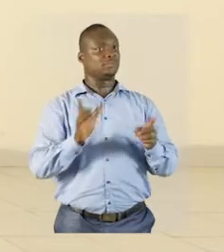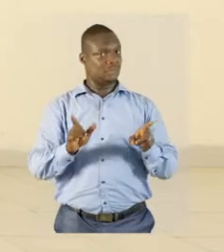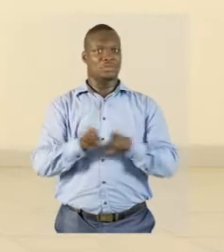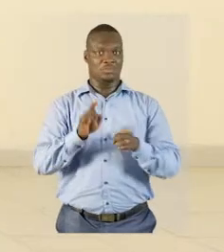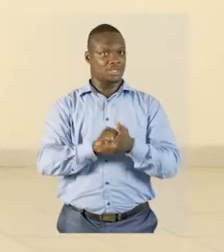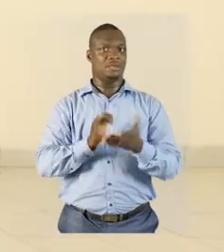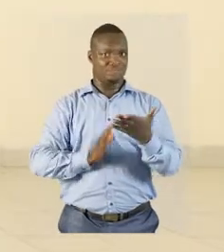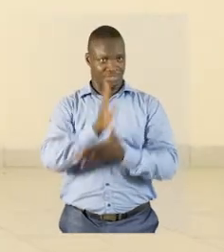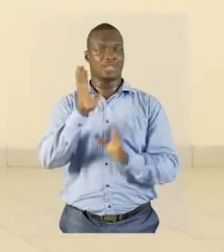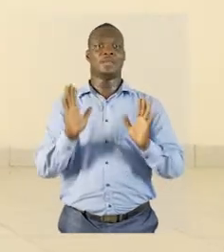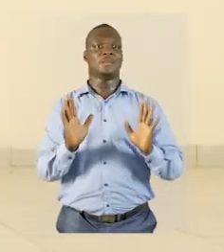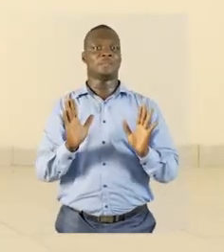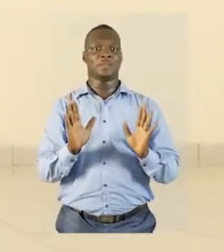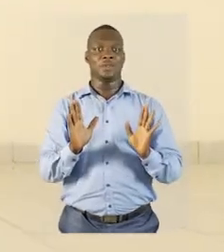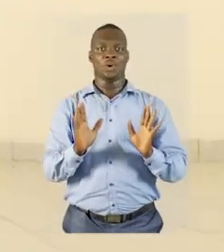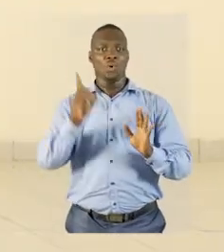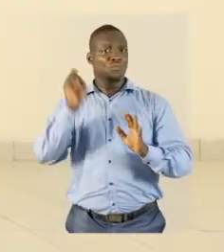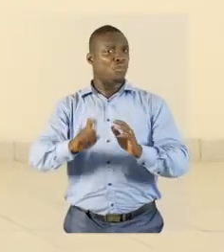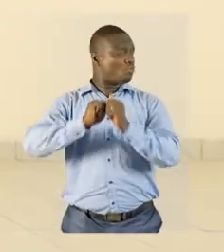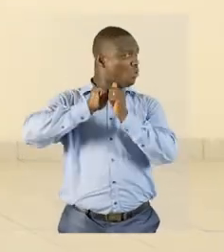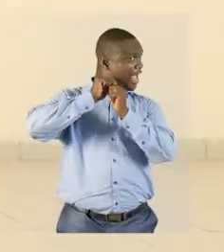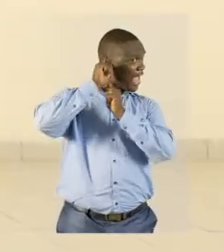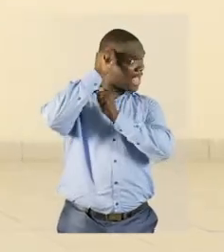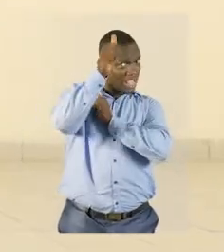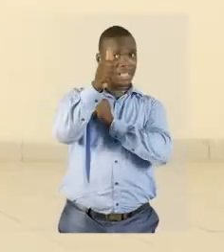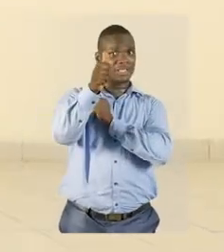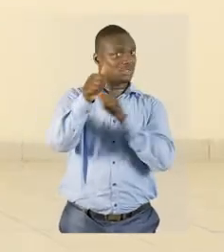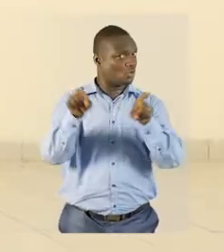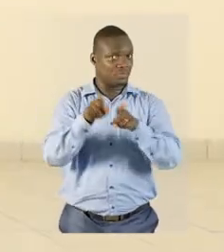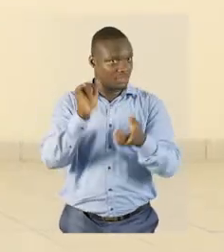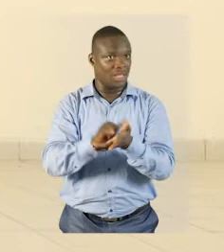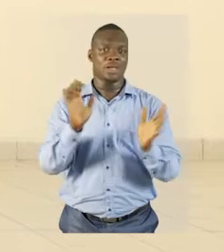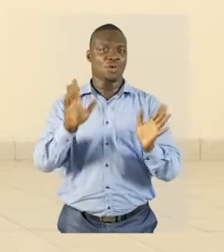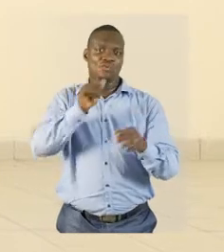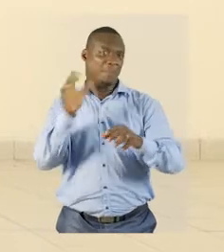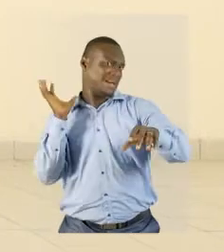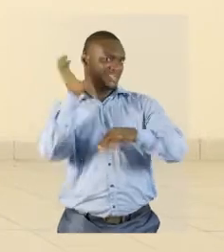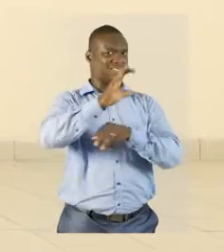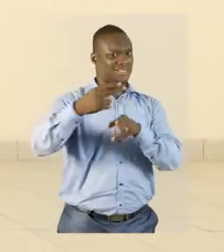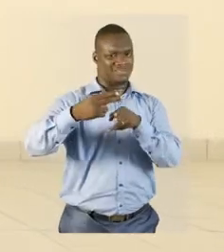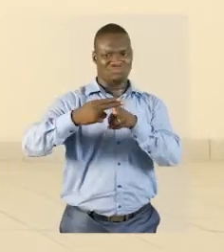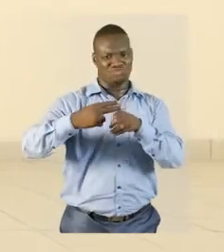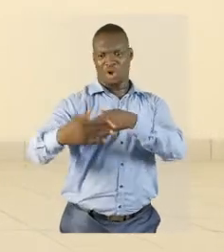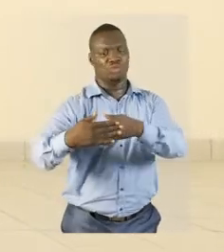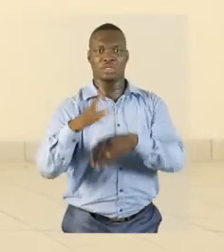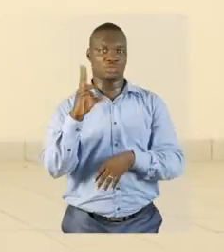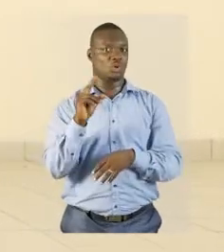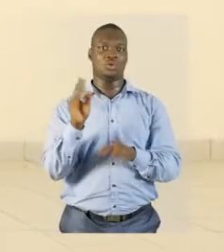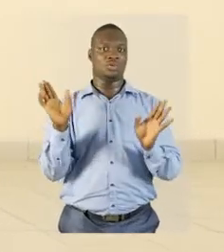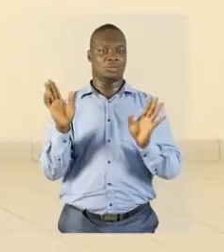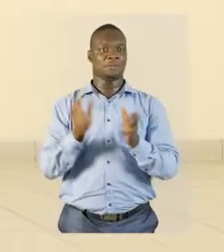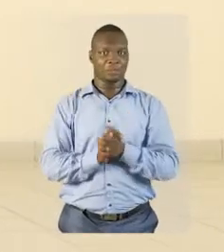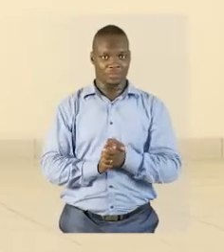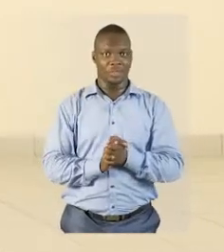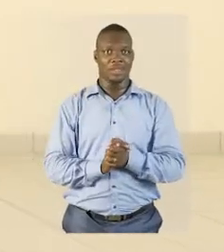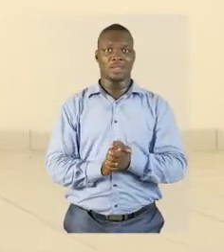bien. Projection de l'engin le plus loin possible. C'est bon, on a vu, mais attention, pour lancer le poids, il faut avoir de la force. Alors,